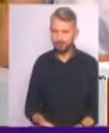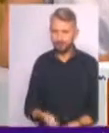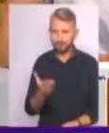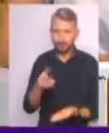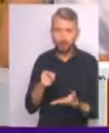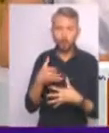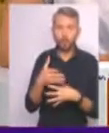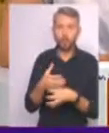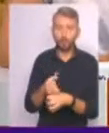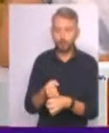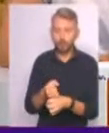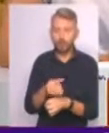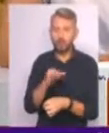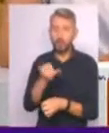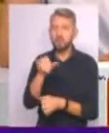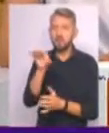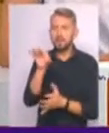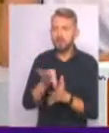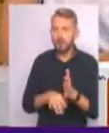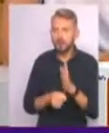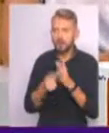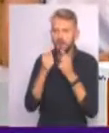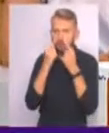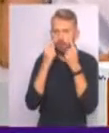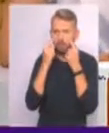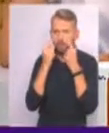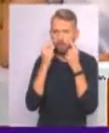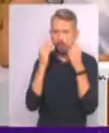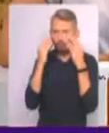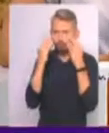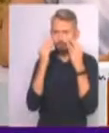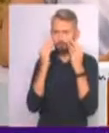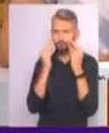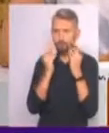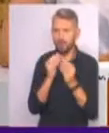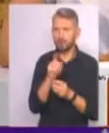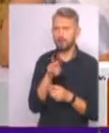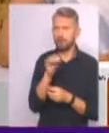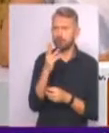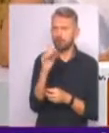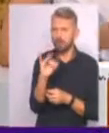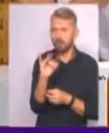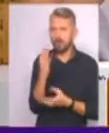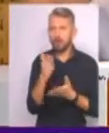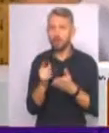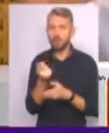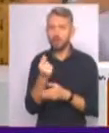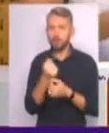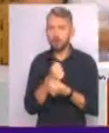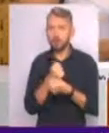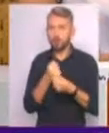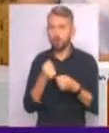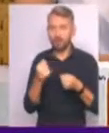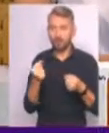вони худнуть, то в них зразу з'являються зморшки на обличчі. Якщо вони трошечки-трошечки